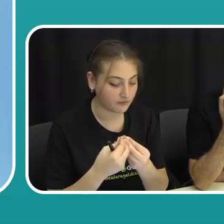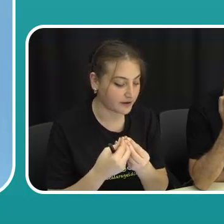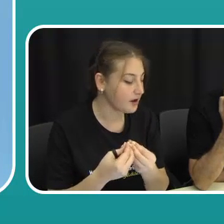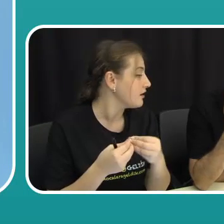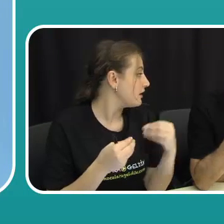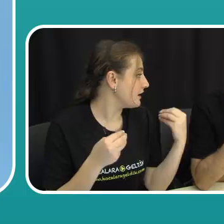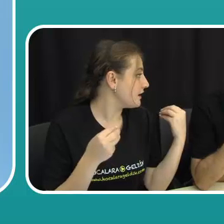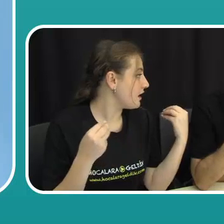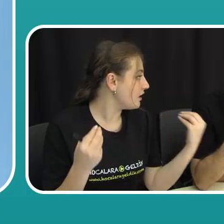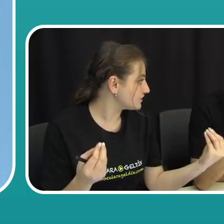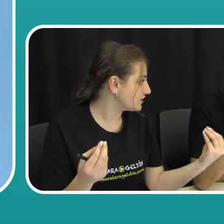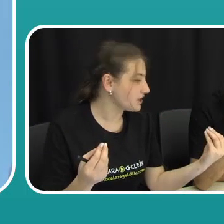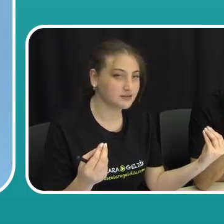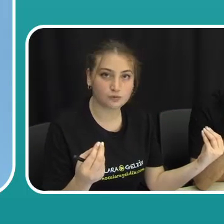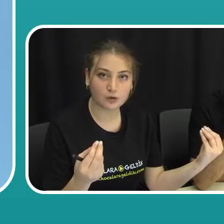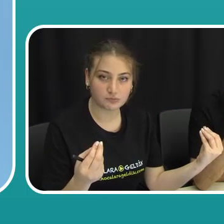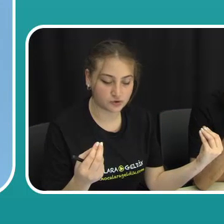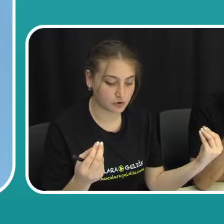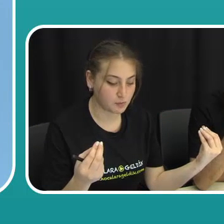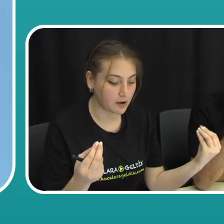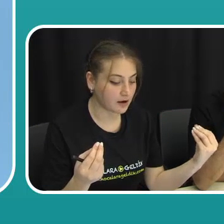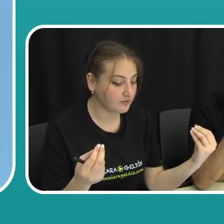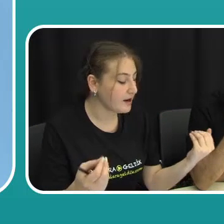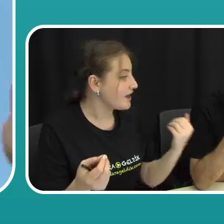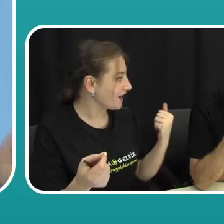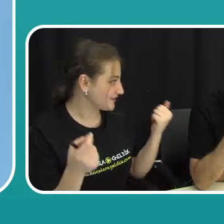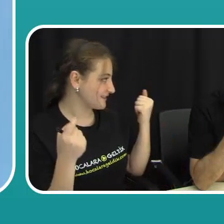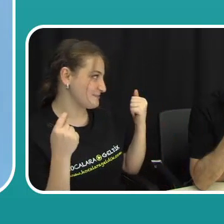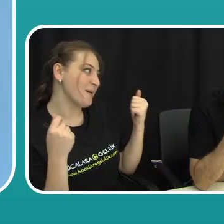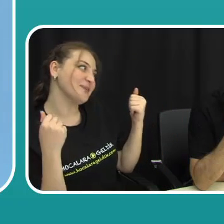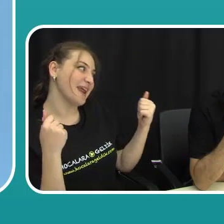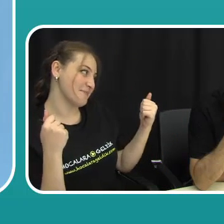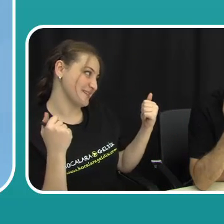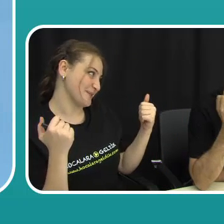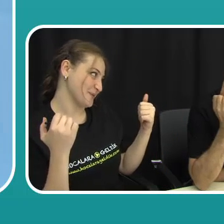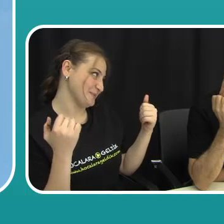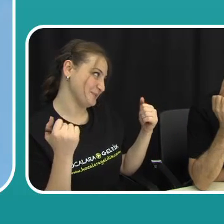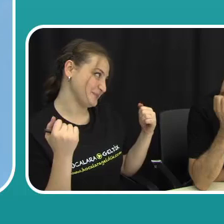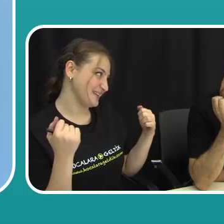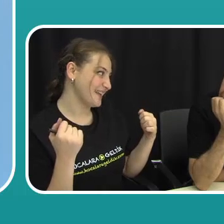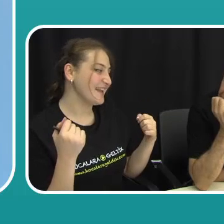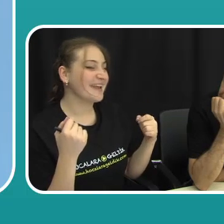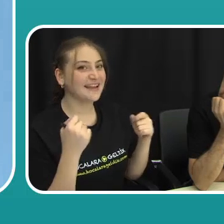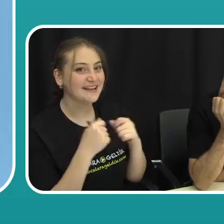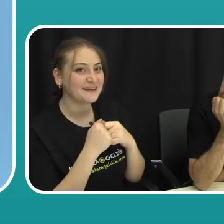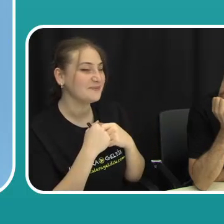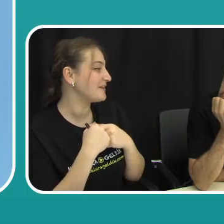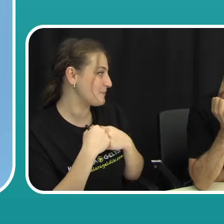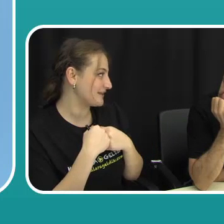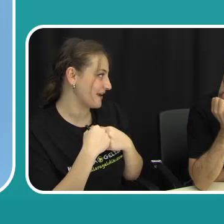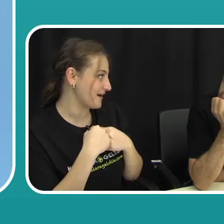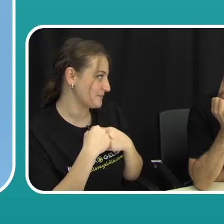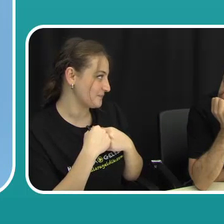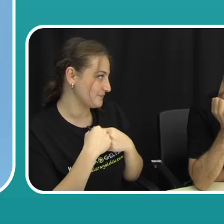paragraflara Eee açıklayıcı anlatım kullanmış diyoruz Bu paragraflar açıkçası neye benzetiyorum Neye